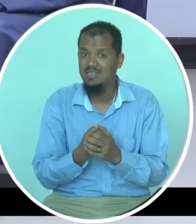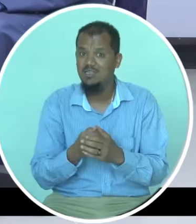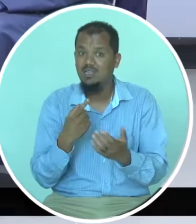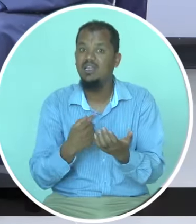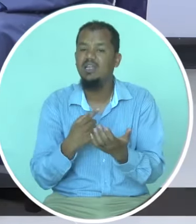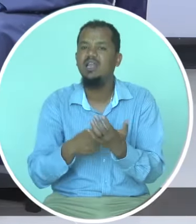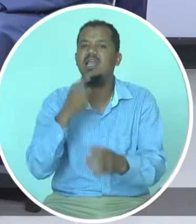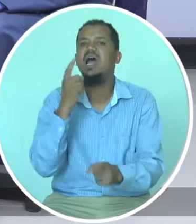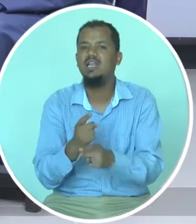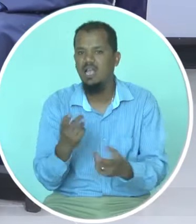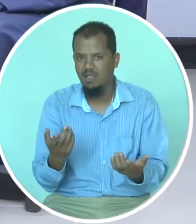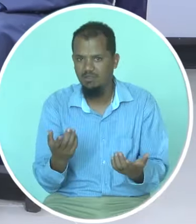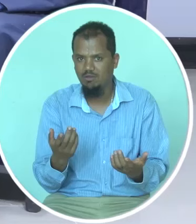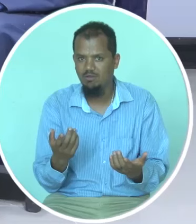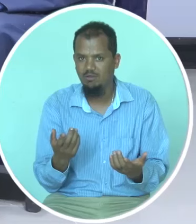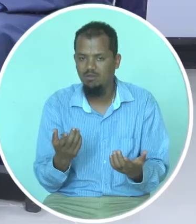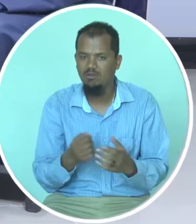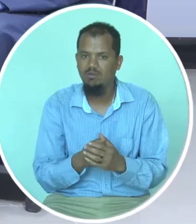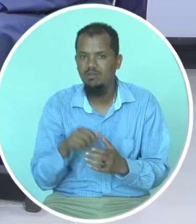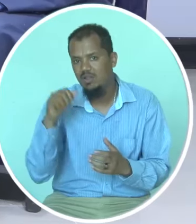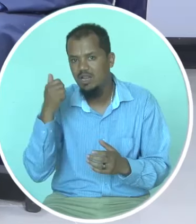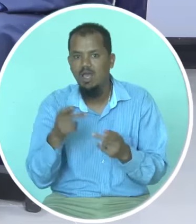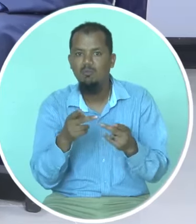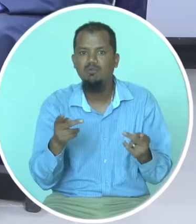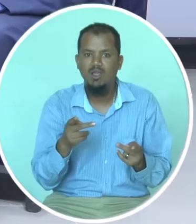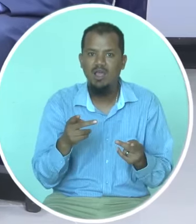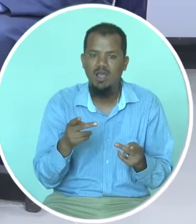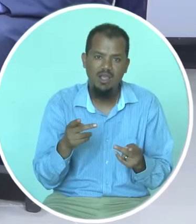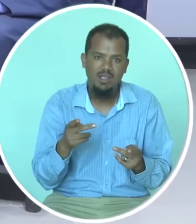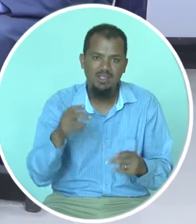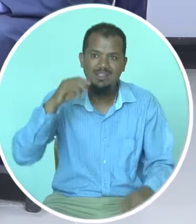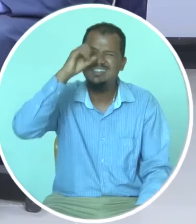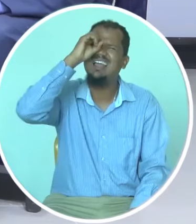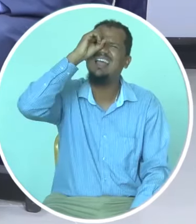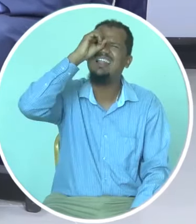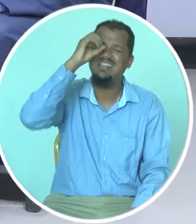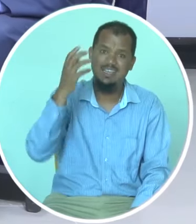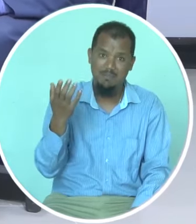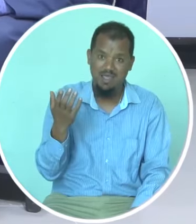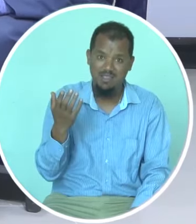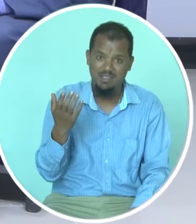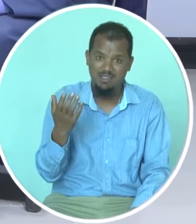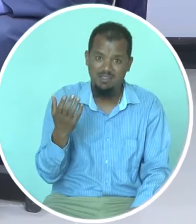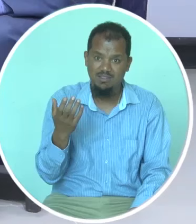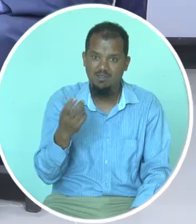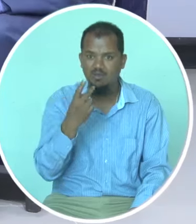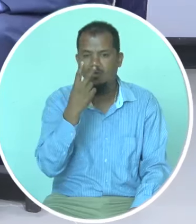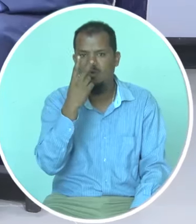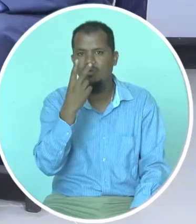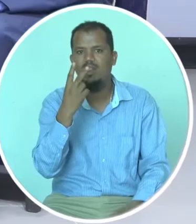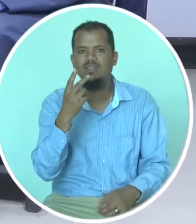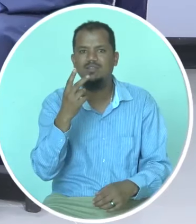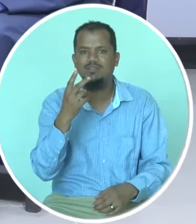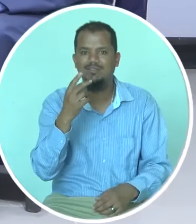ነው የሚያረጋግጥ አዎ ቼክ ምን ሌላ ቦታ ደግሞ እንደዚህ ፀሐይ ላይ እንደማይት ይሄ ሁለት